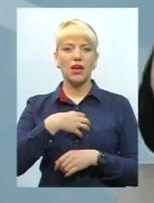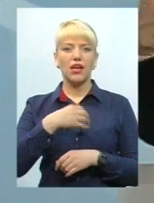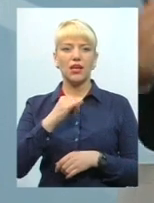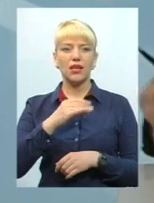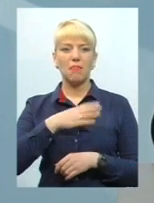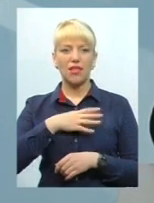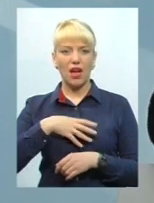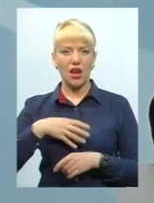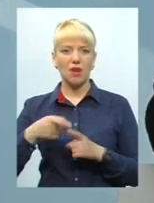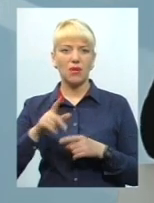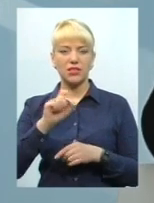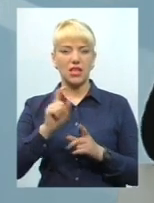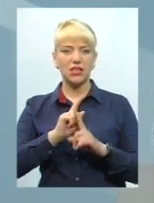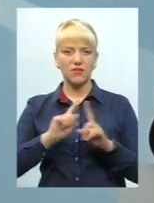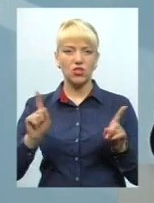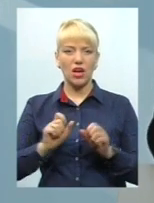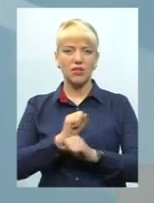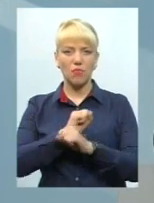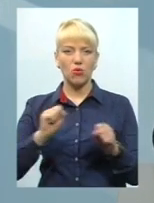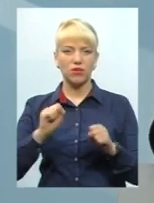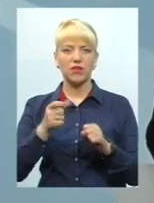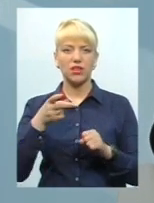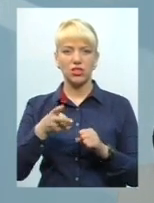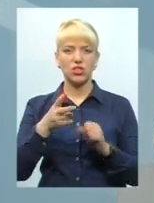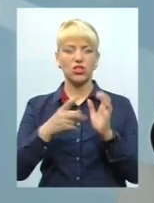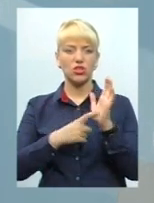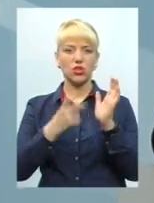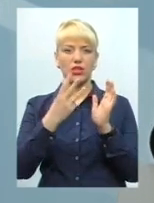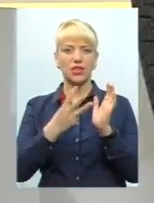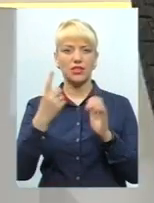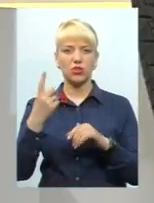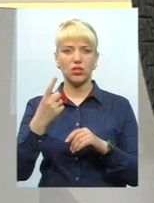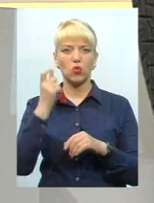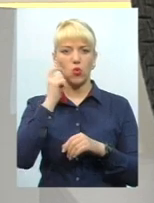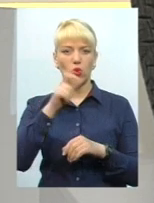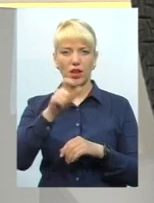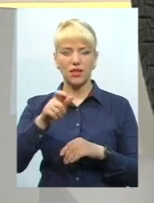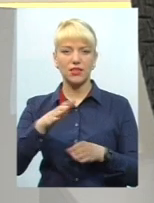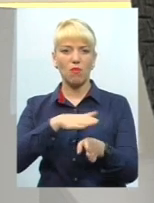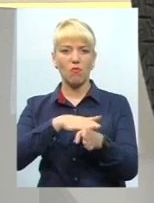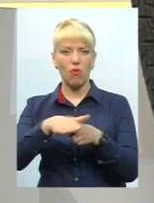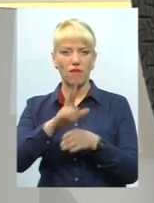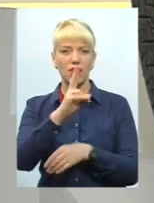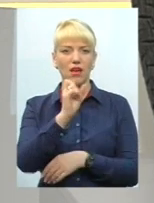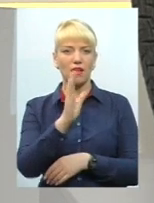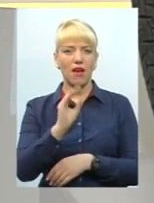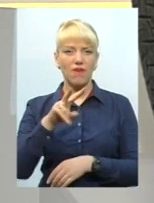за надзвичайні подвиги 2631 українець стали повними кавалерами Ордена